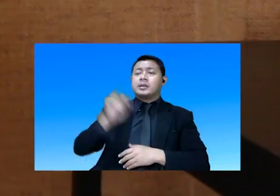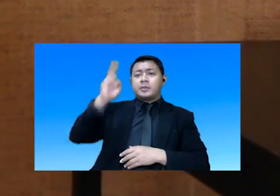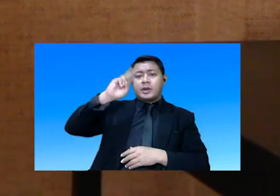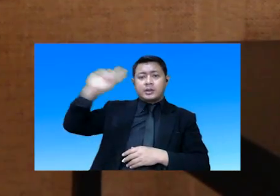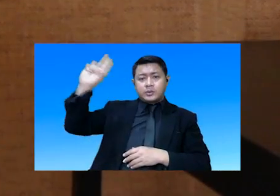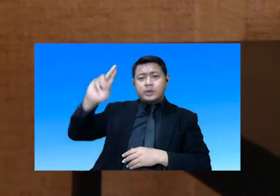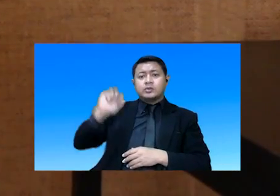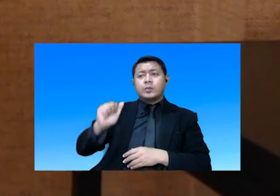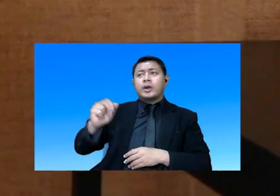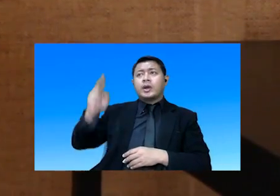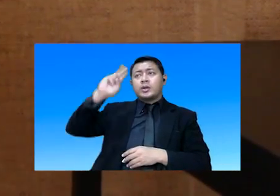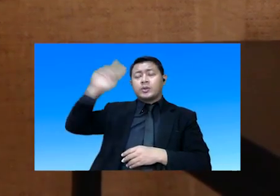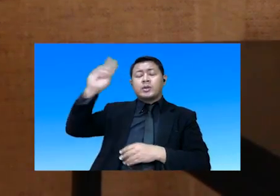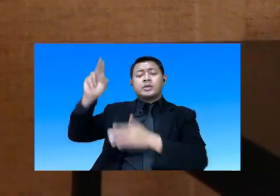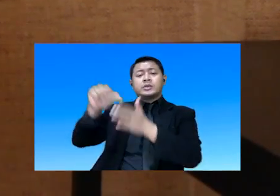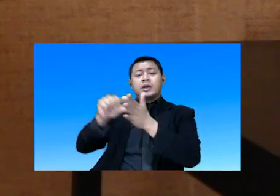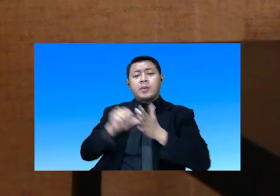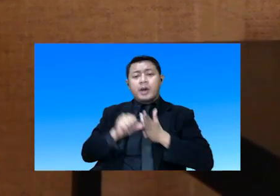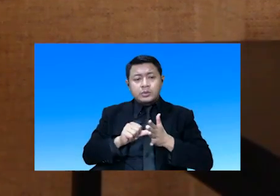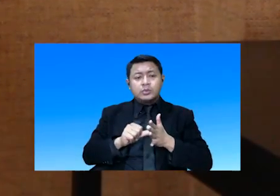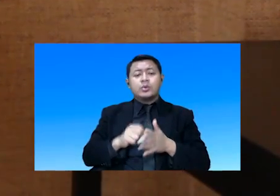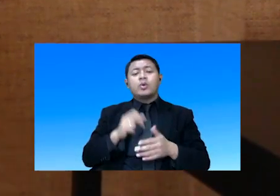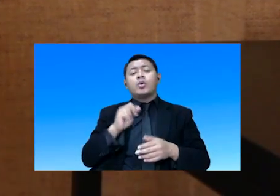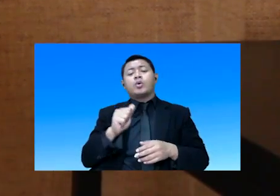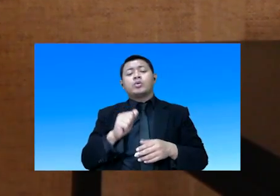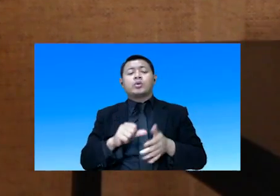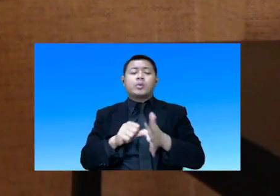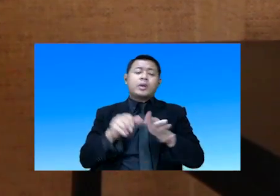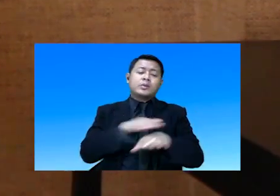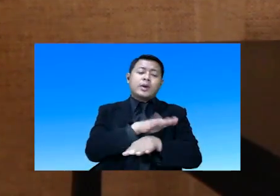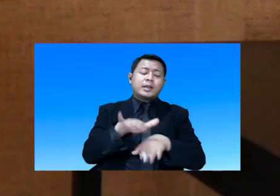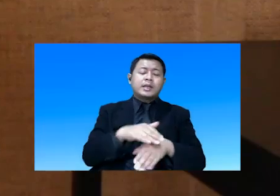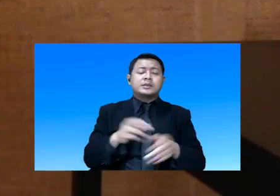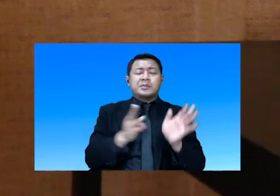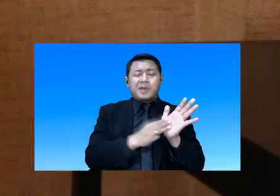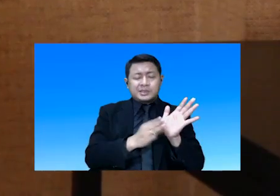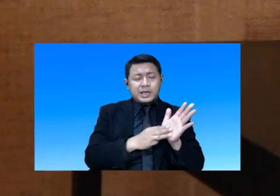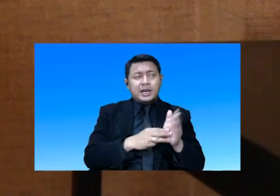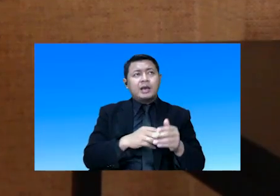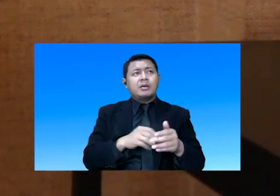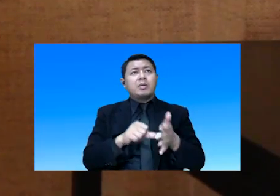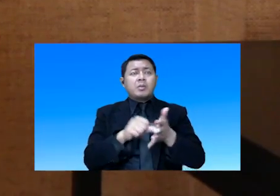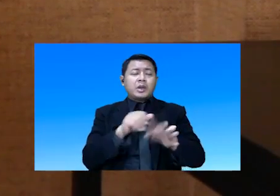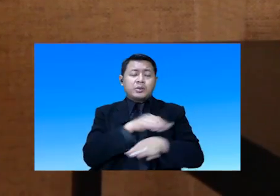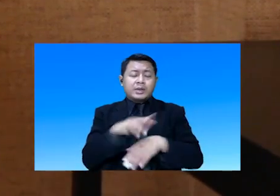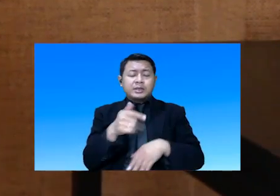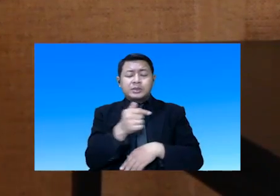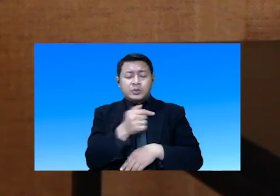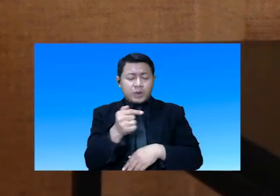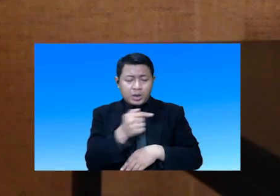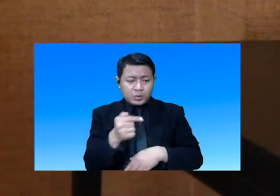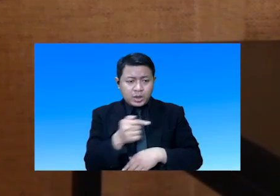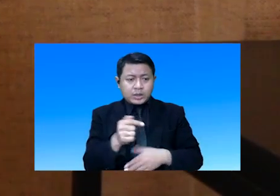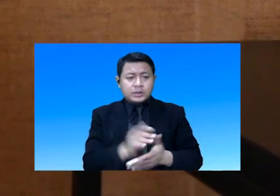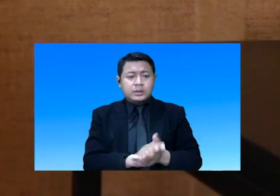kita untuk menutup gap-gap tadi yang kita tidak bisa cover. Jadi penting banget sebelum mulai kegiatan, biasanya